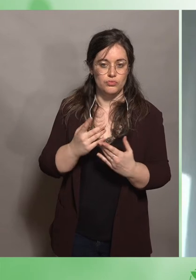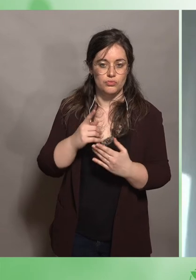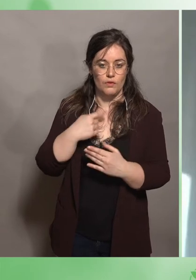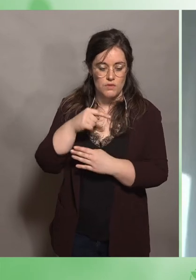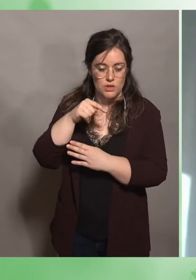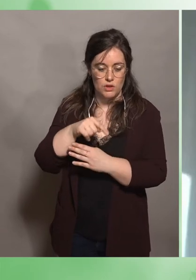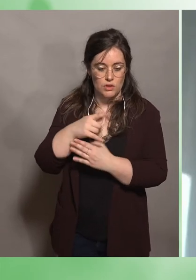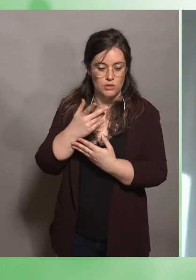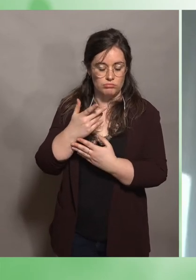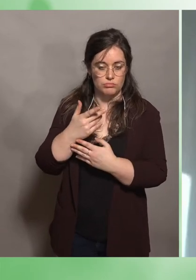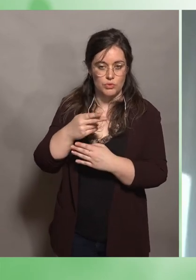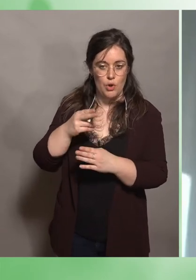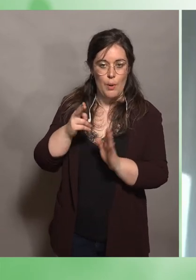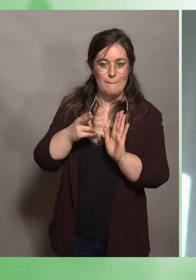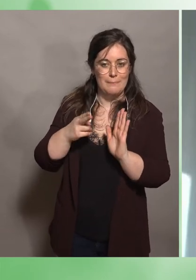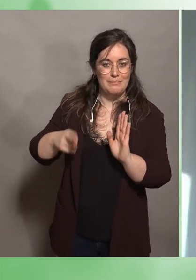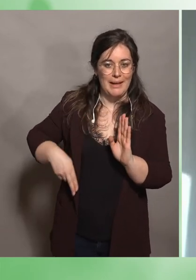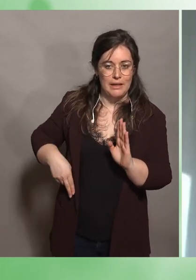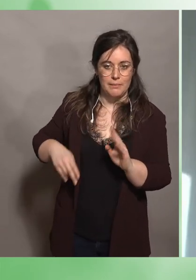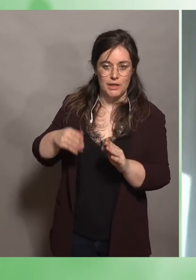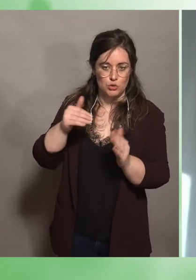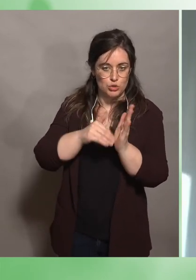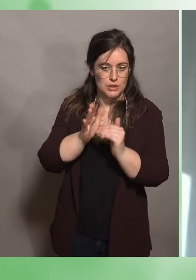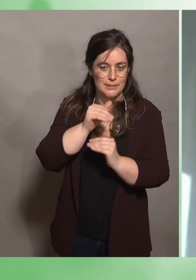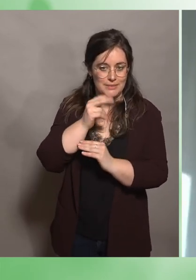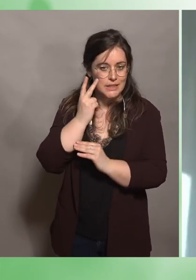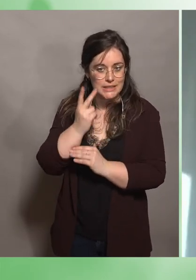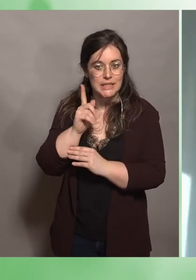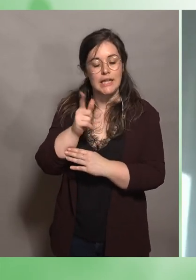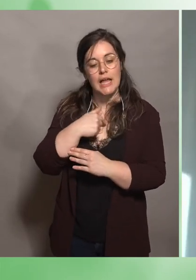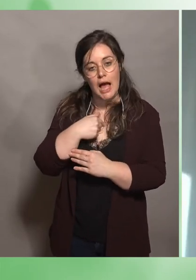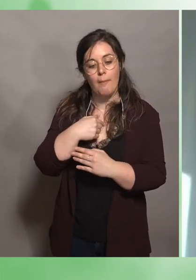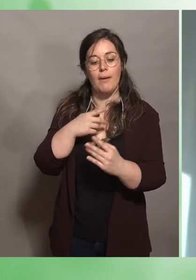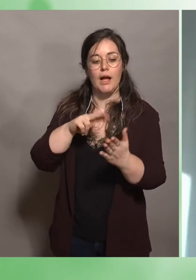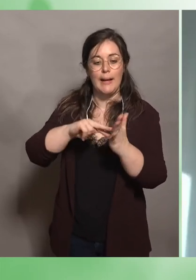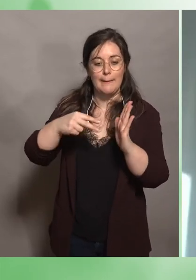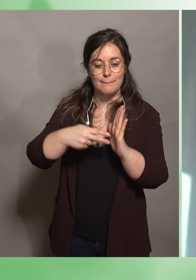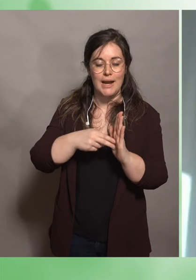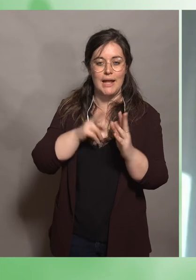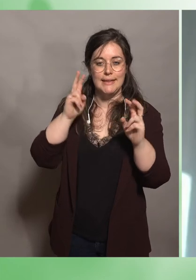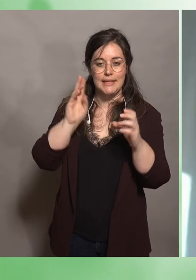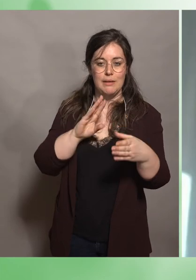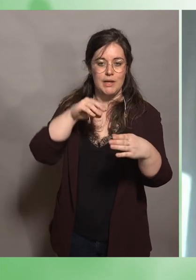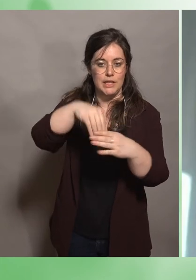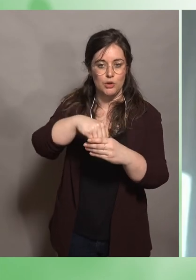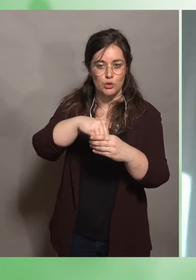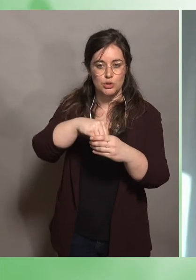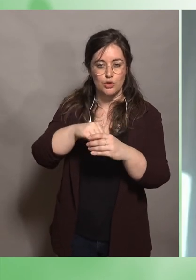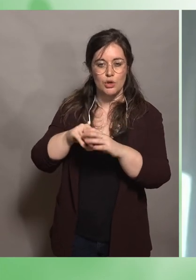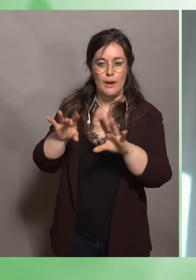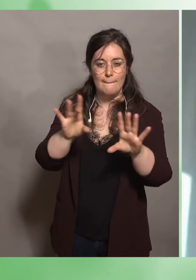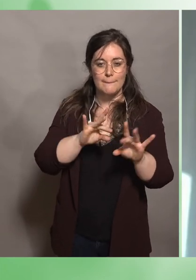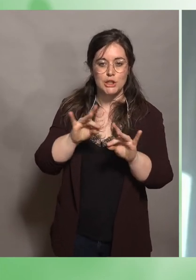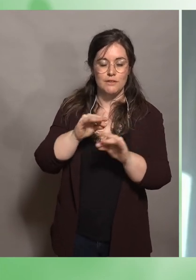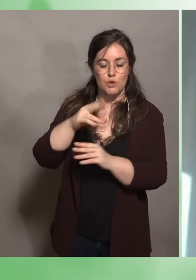einem Prämiensystem nicht sehen. Aber wir haben uns vorgenommen, in dem Thema Inklusion und Beschäftigung von Menschen